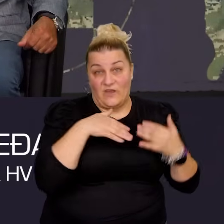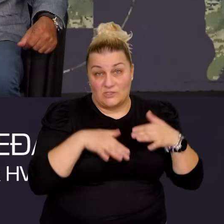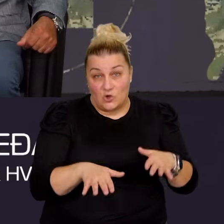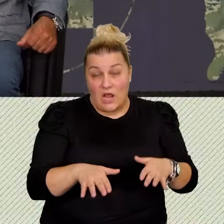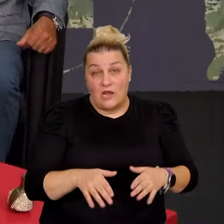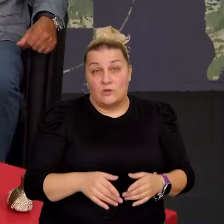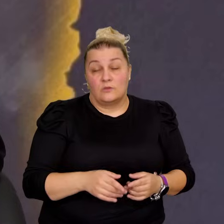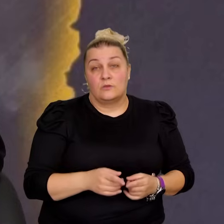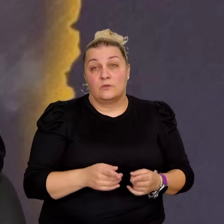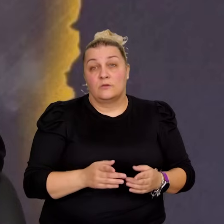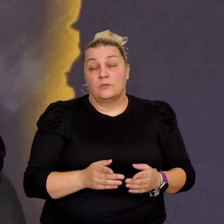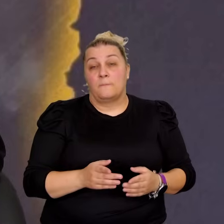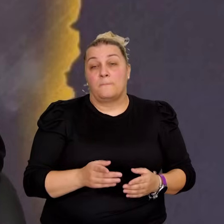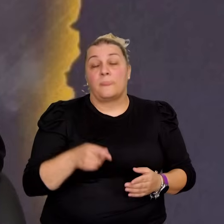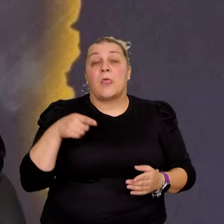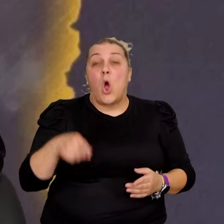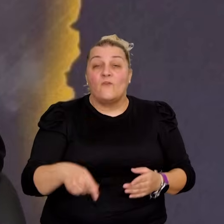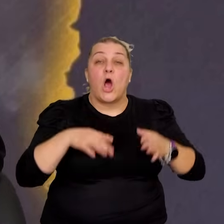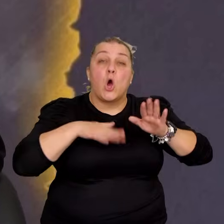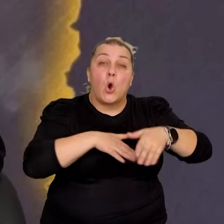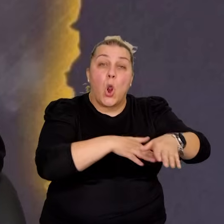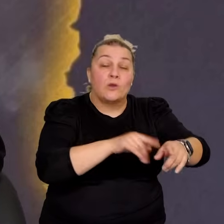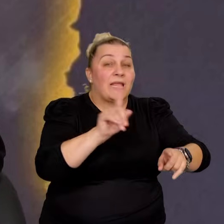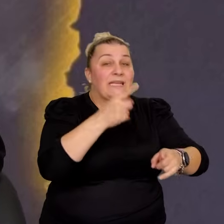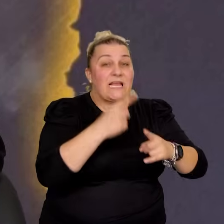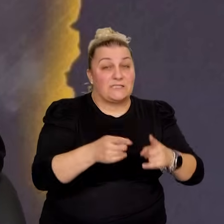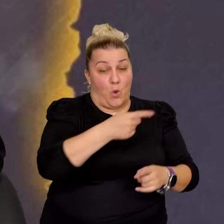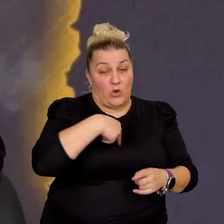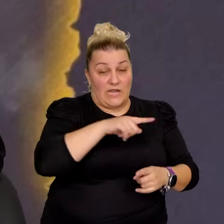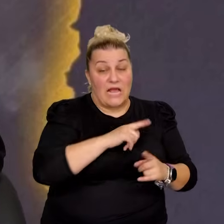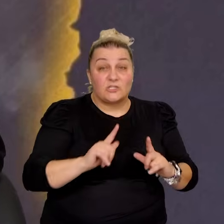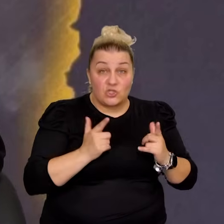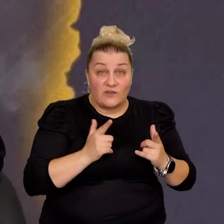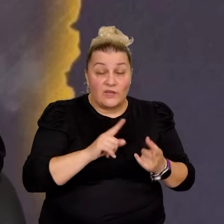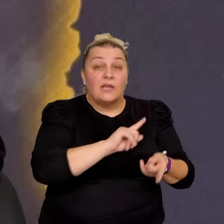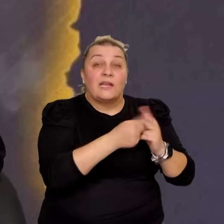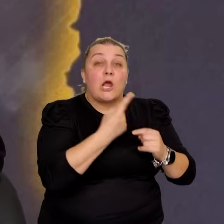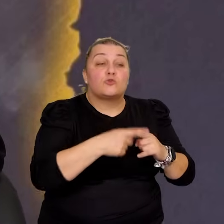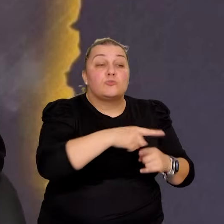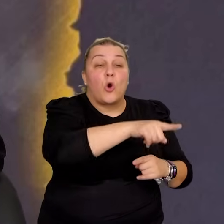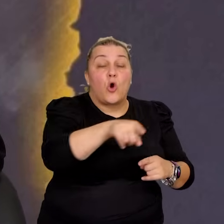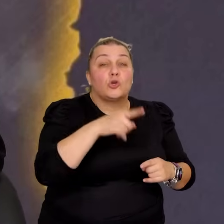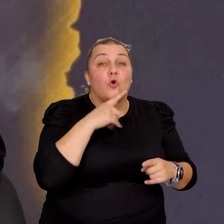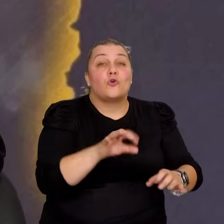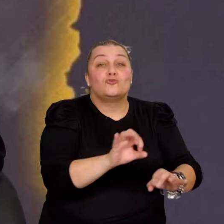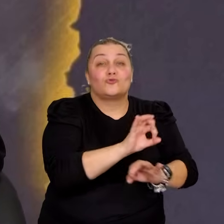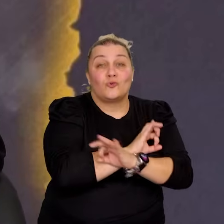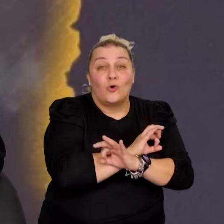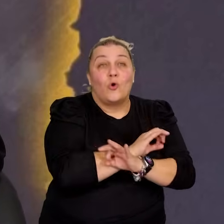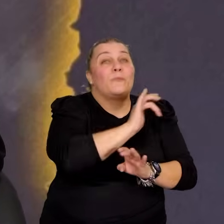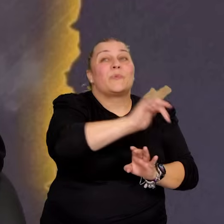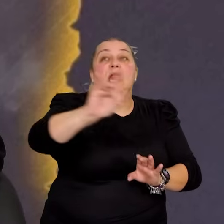prvenstveno hrvatskim braniteljima? Ta kolona nije zbog nas živih, ta kolona je zbog onih koji su svoje živote dali